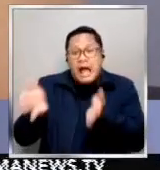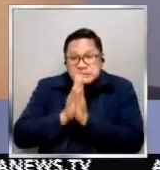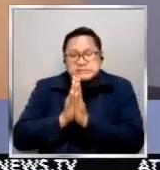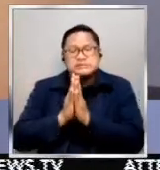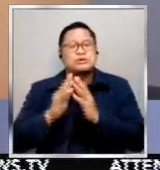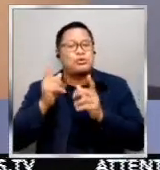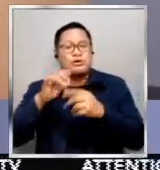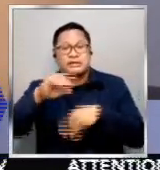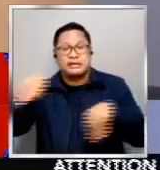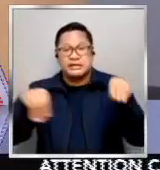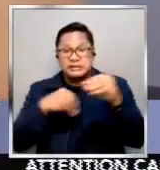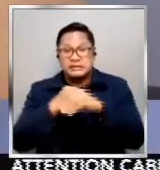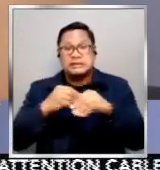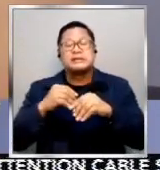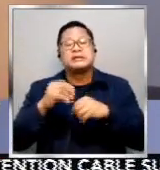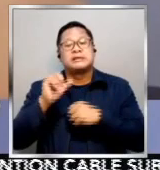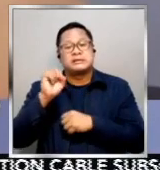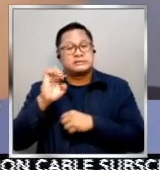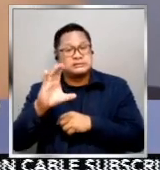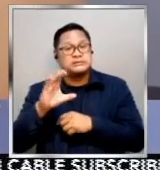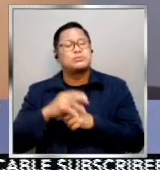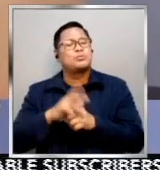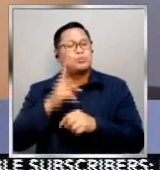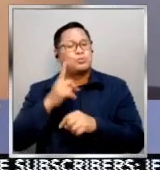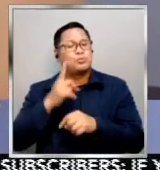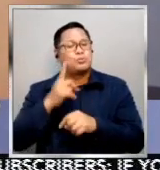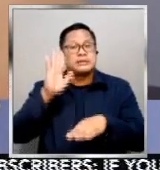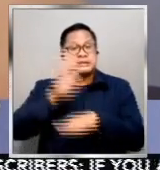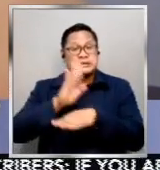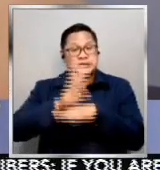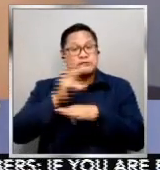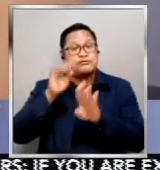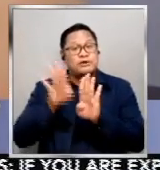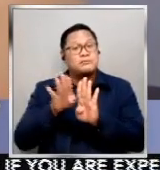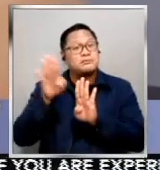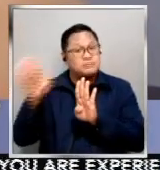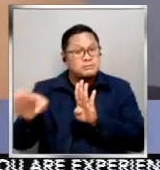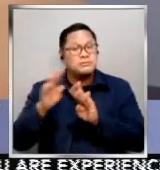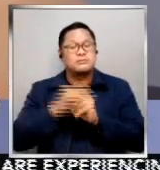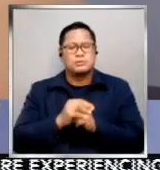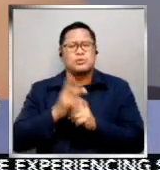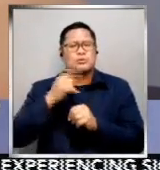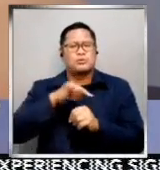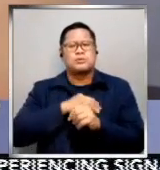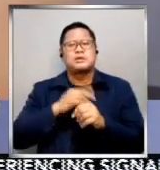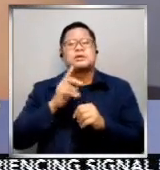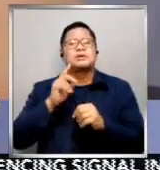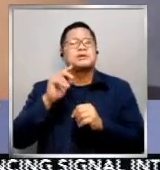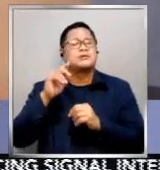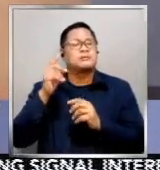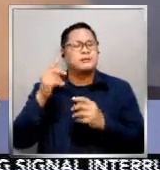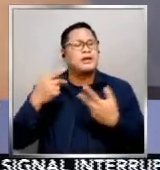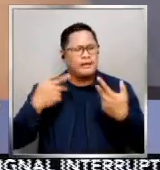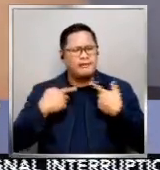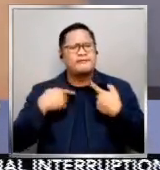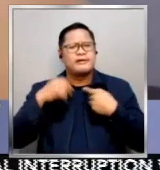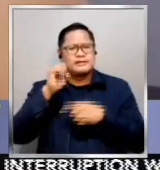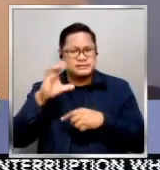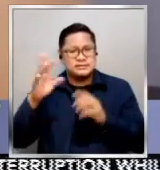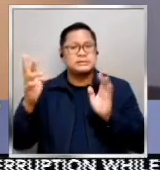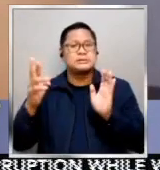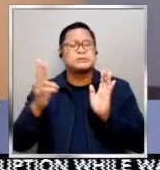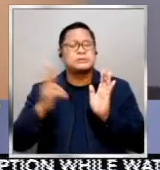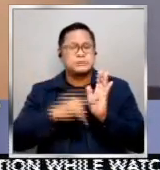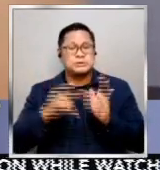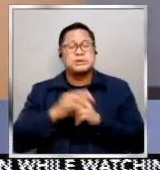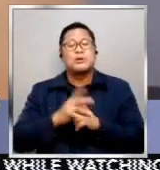securities. We are engaged in the business of franchising, which we are compliant with Securities and Exchange Commission. We have the